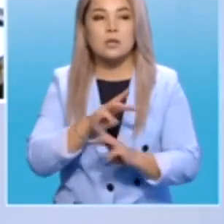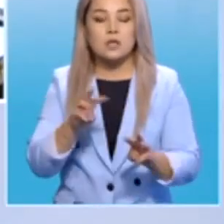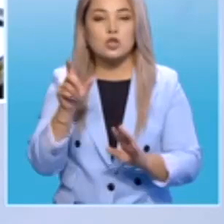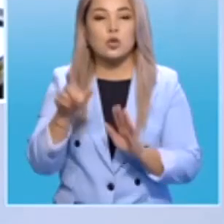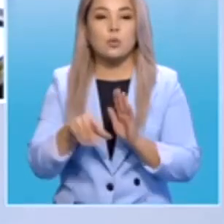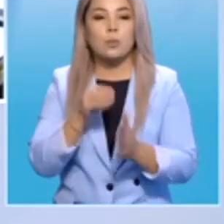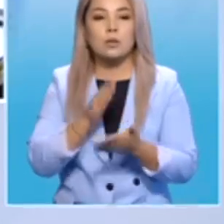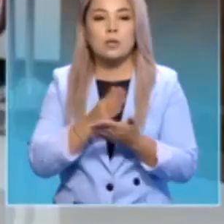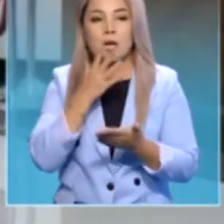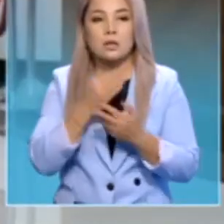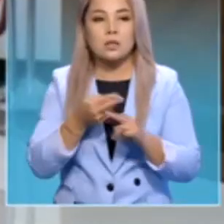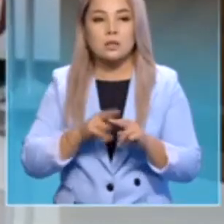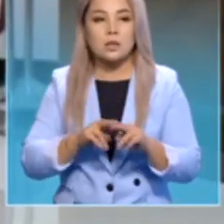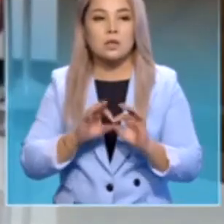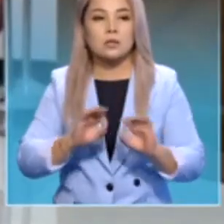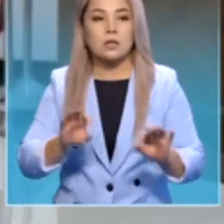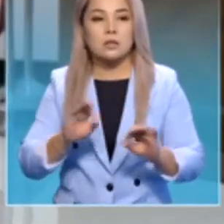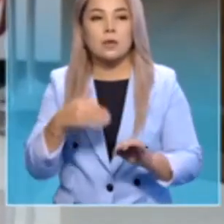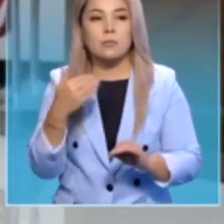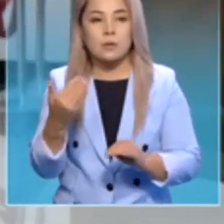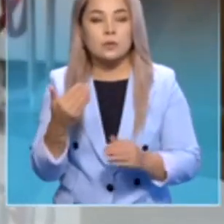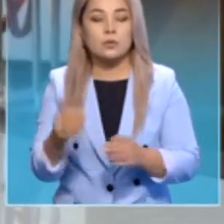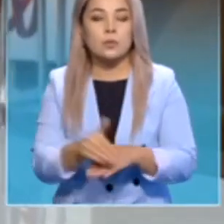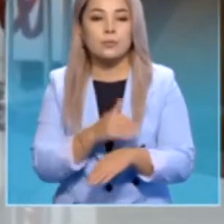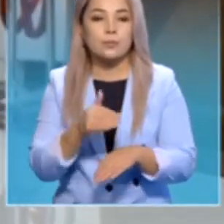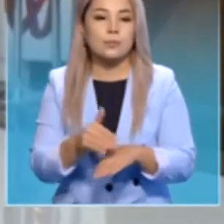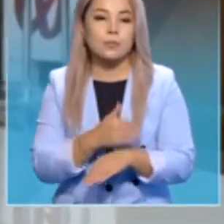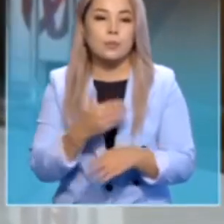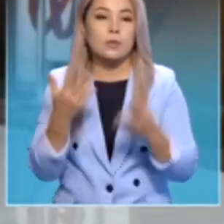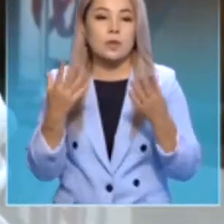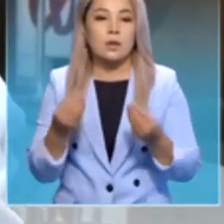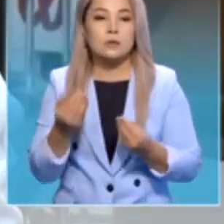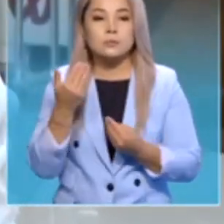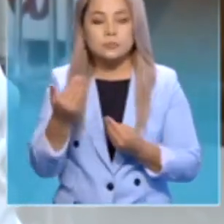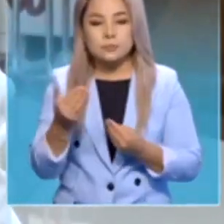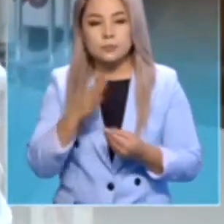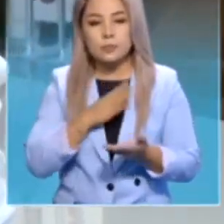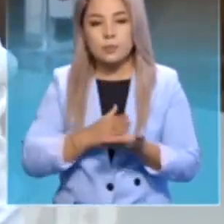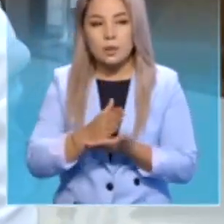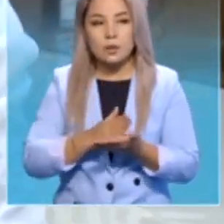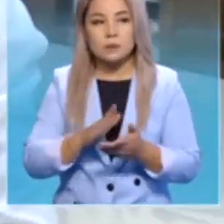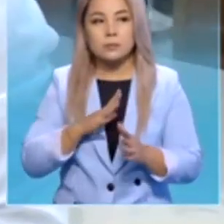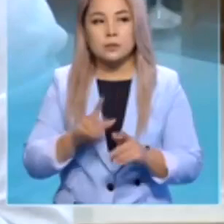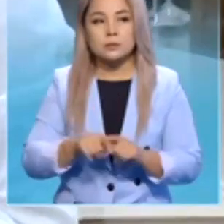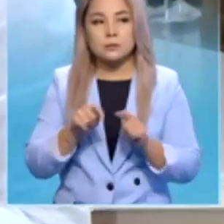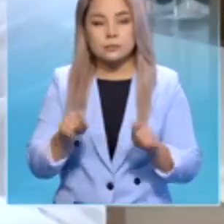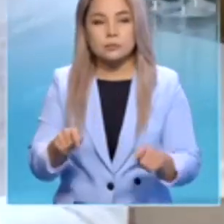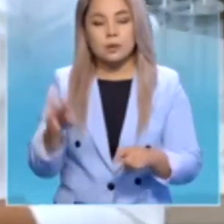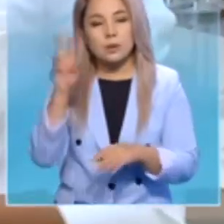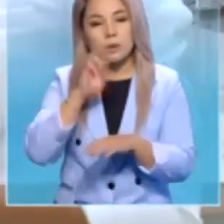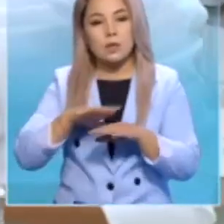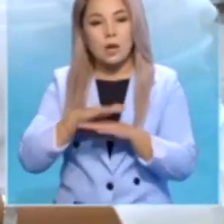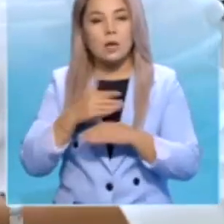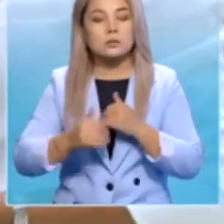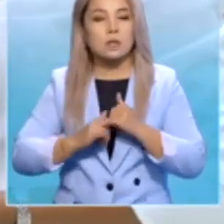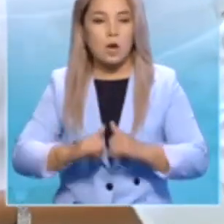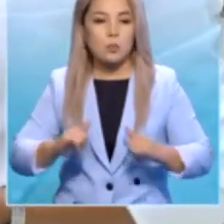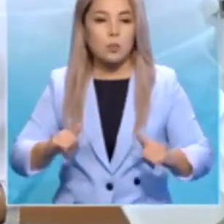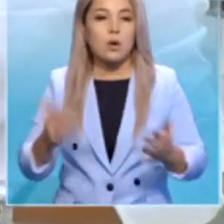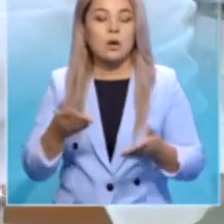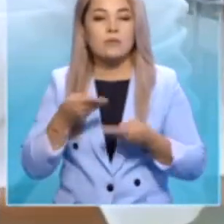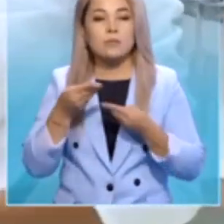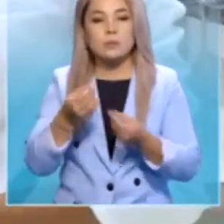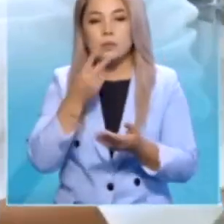Нақпаев Сәлімжан Жұмашұлы тұр. Аға, қайырлы күн. Жалпы бұл саяси қадам біздің ел дамуына қаншалықты әсер етеді деп